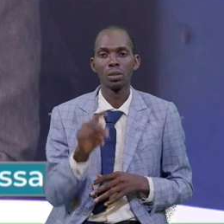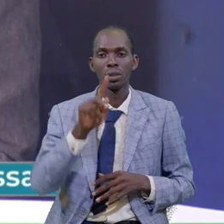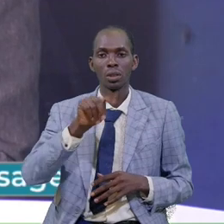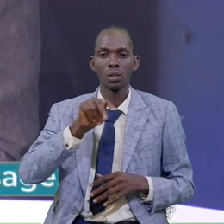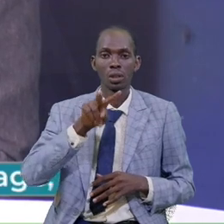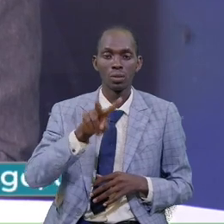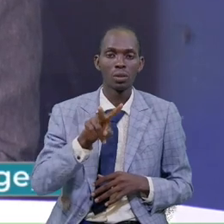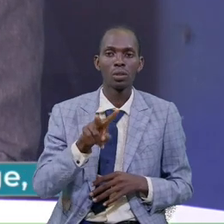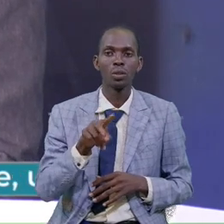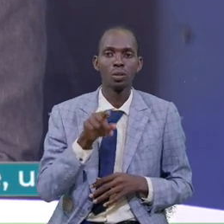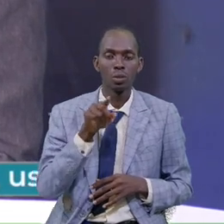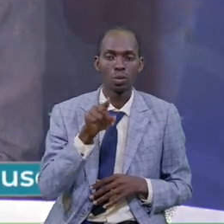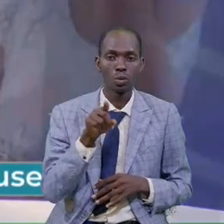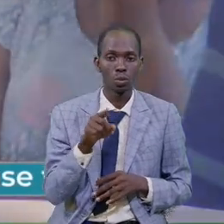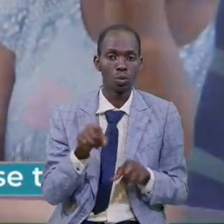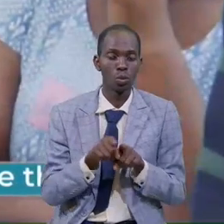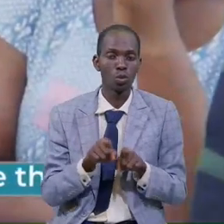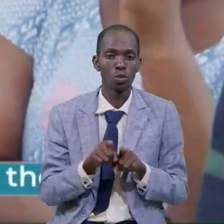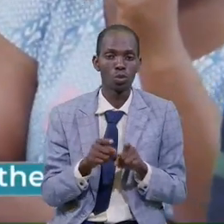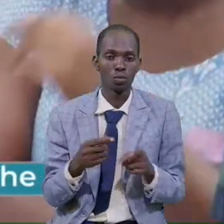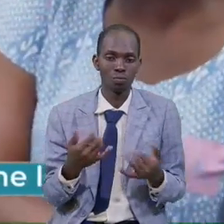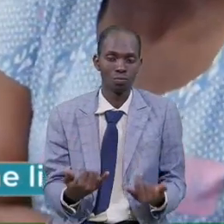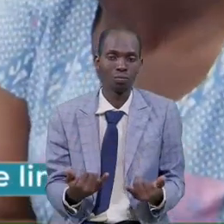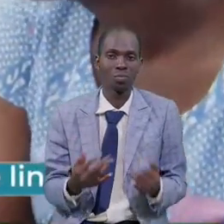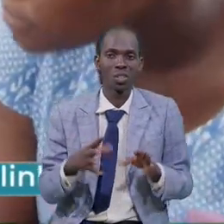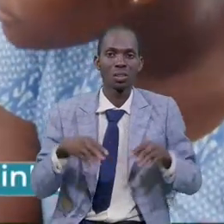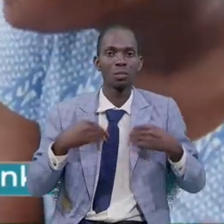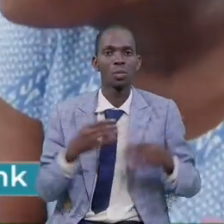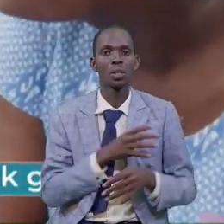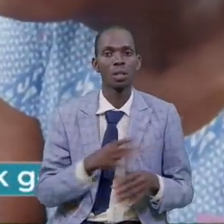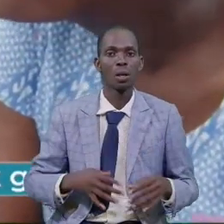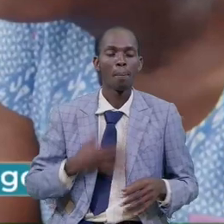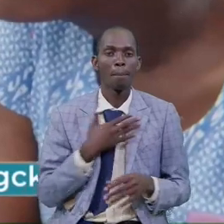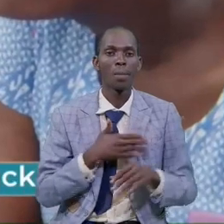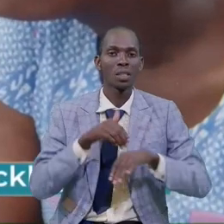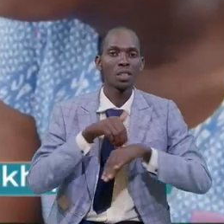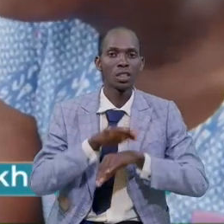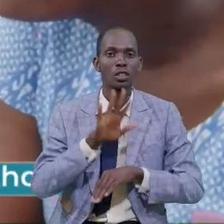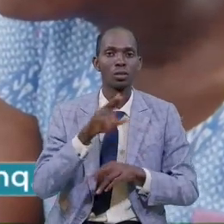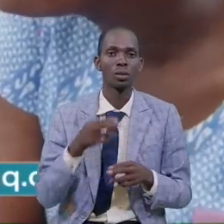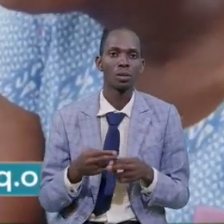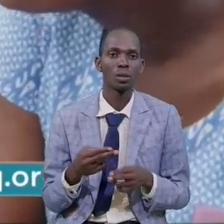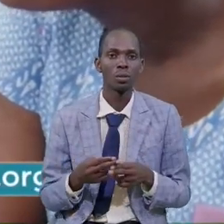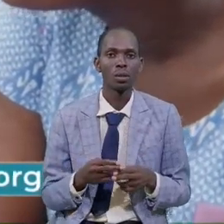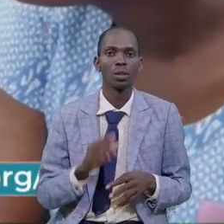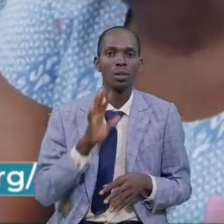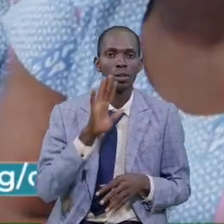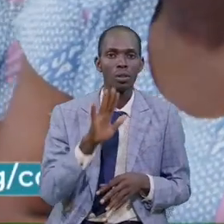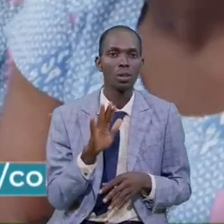you just gave your life to Christ, vous avez donné votre vie à Christ. Send your name, your phone number, and